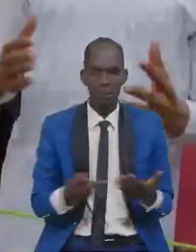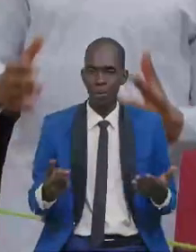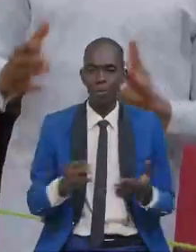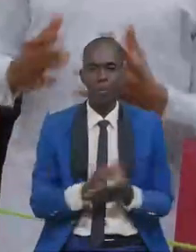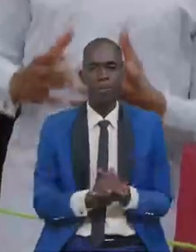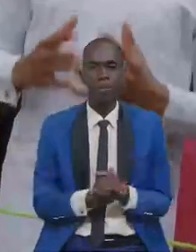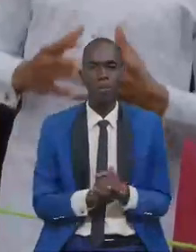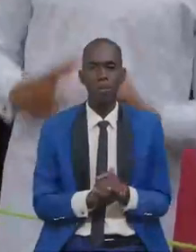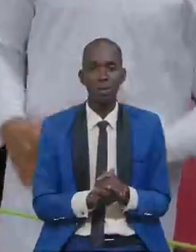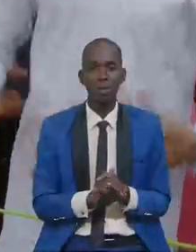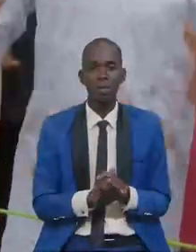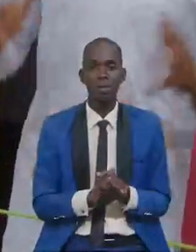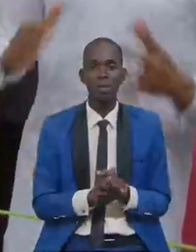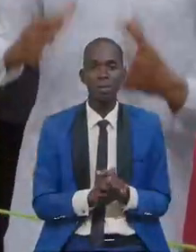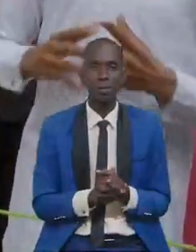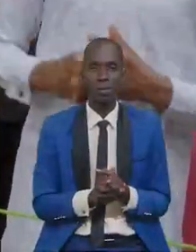faillir.